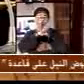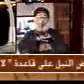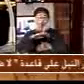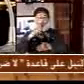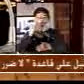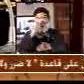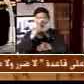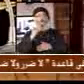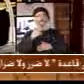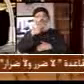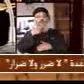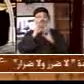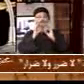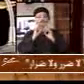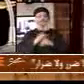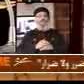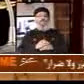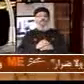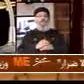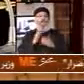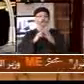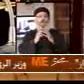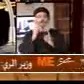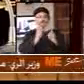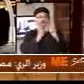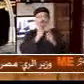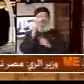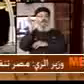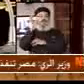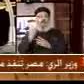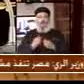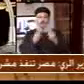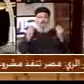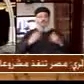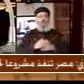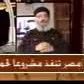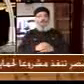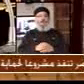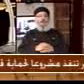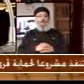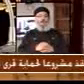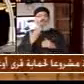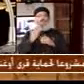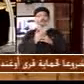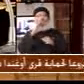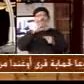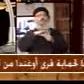بأهمية ذلك، وقدموا بعض النباتات والشجيرات، لكن بسبب حادث شهداء